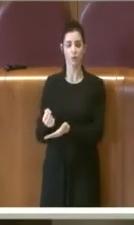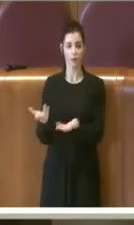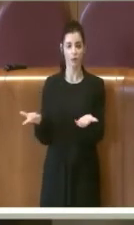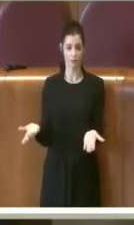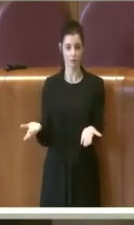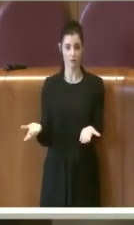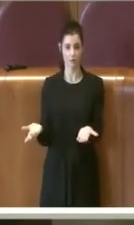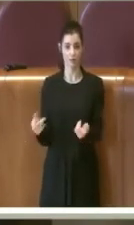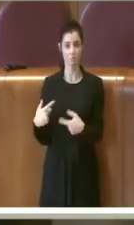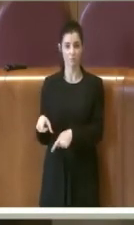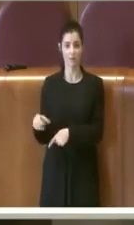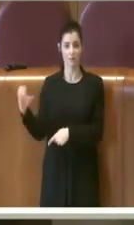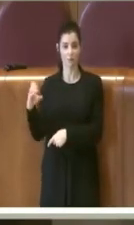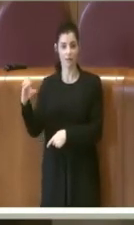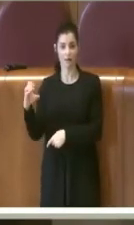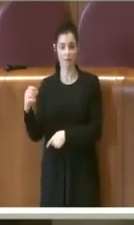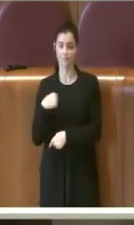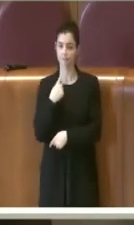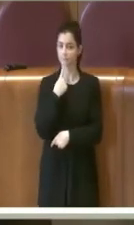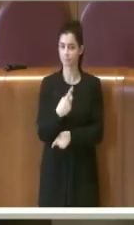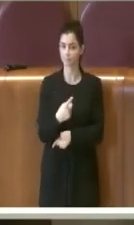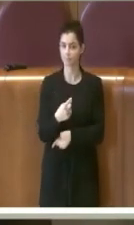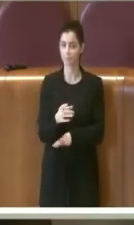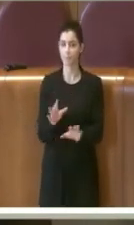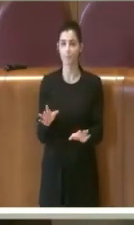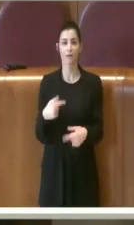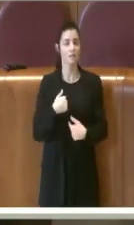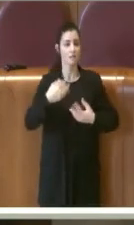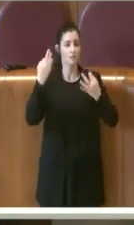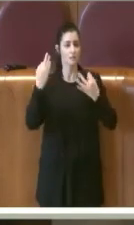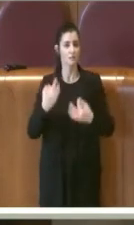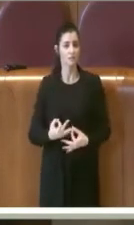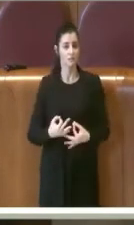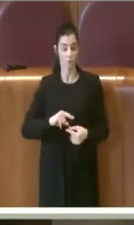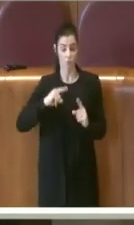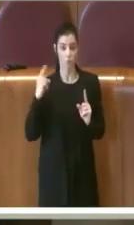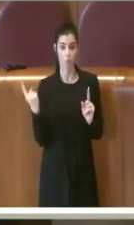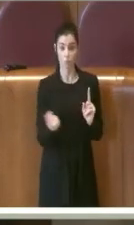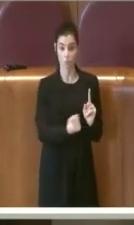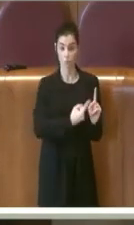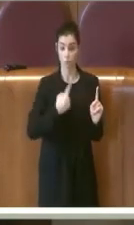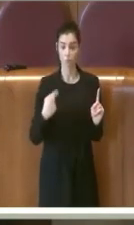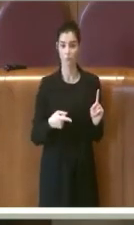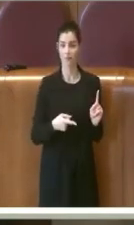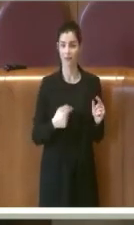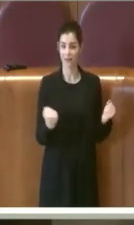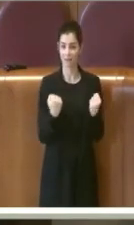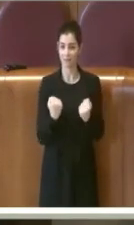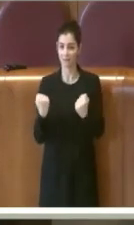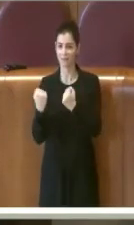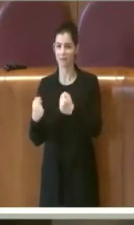Corviale. Io vi dico con certezza che tutte queste attività potevano